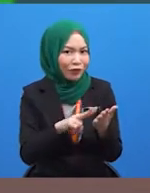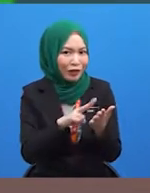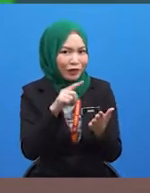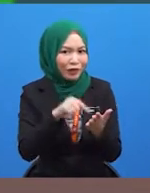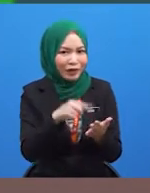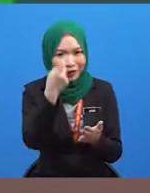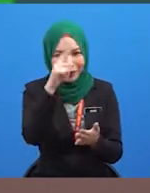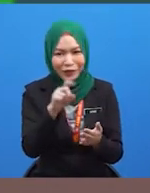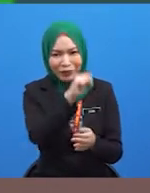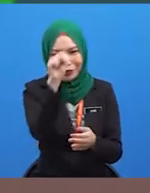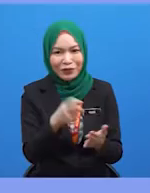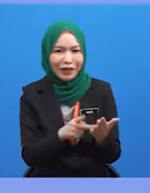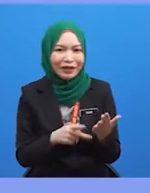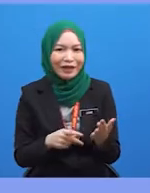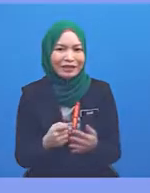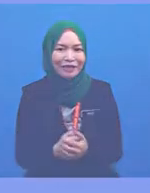untuk soalan kajian kes.